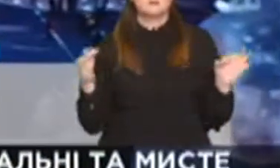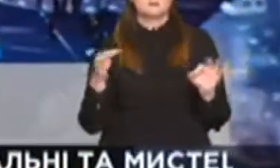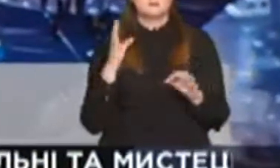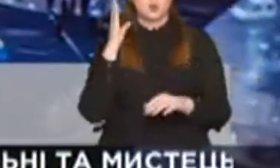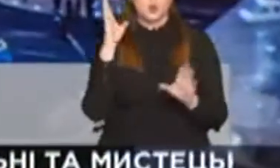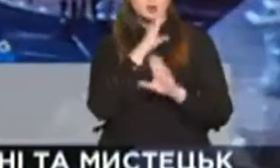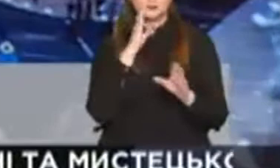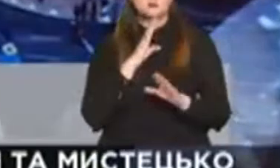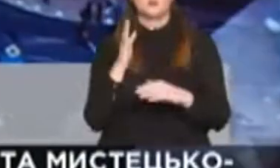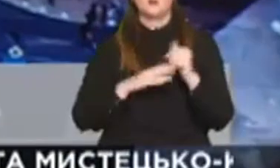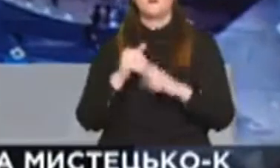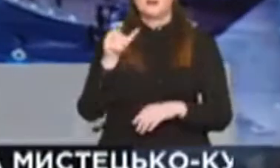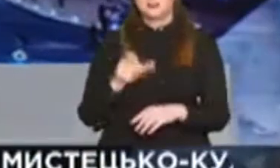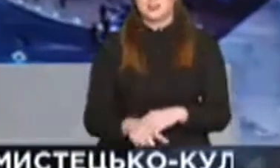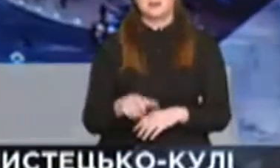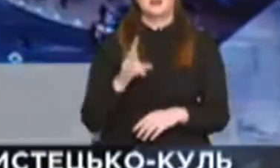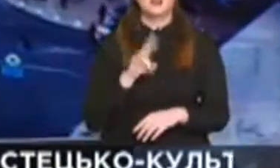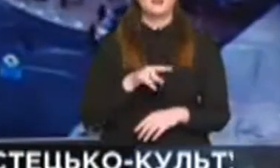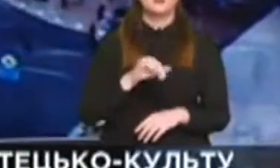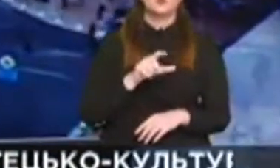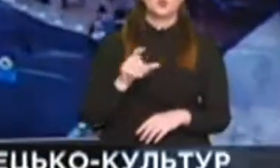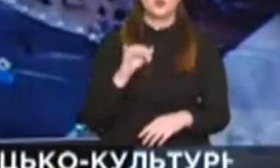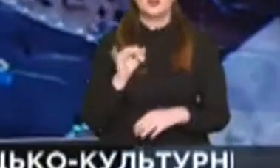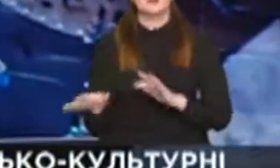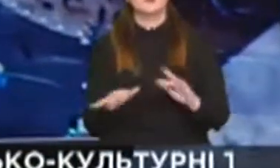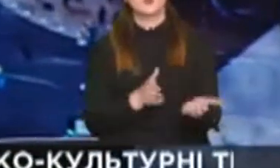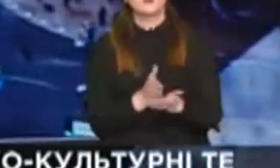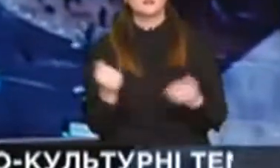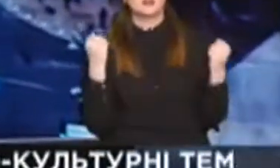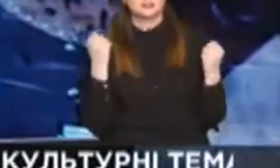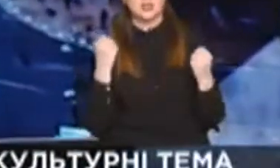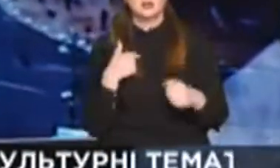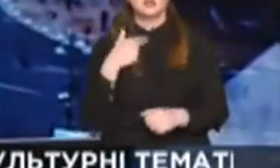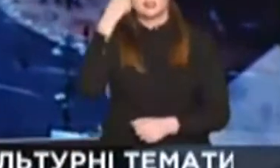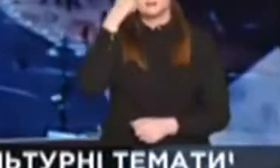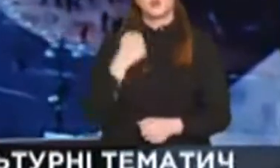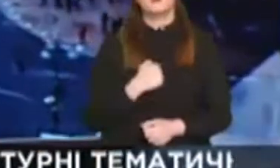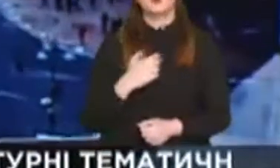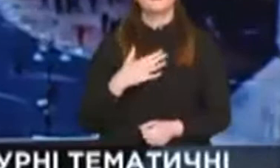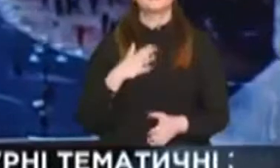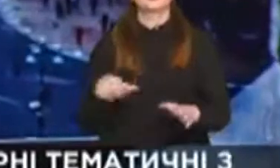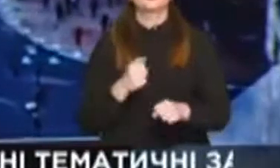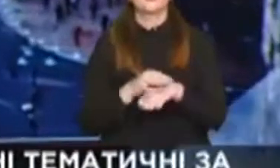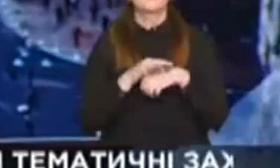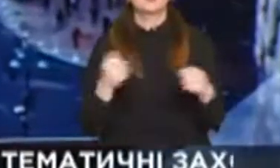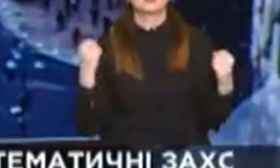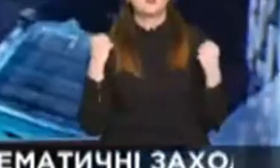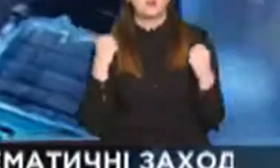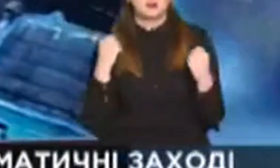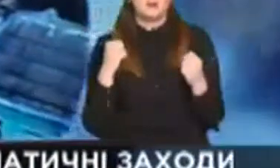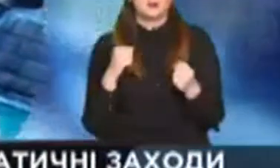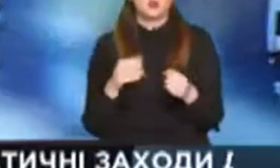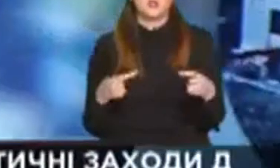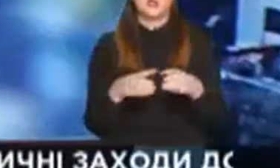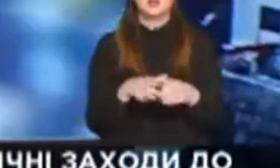нашої професійної синоптикині Наталі Птухи. І про події у царині спорту нас повідомить наш колега, ведучий спортивної редакції